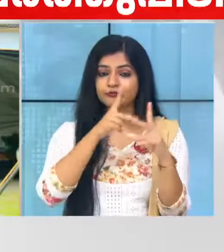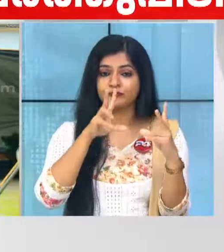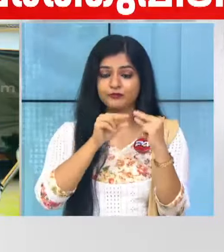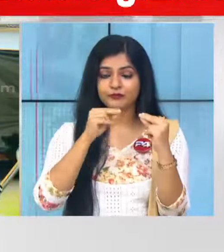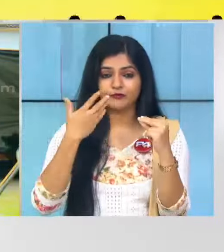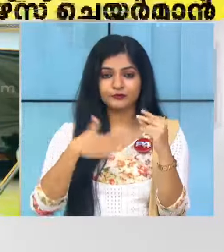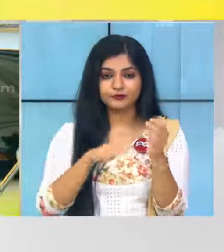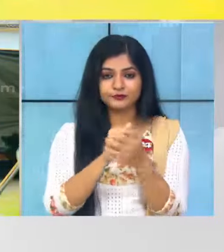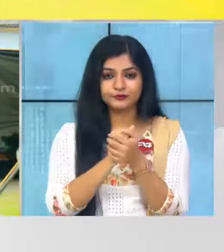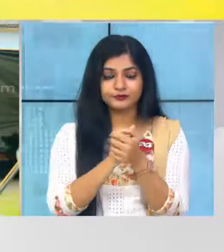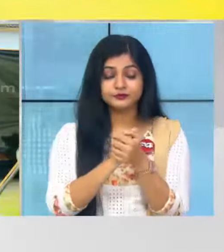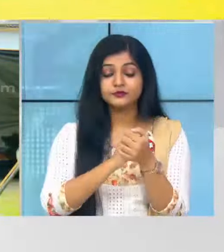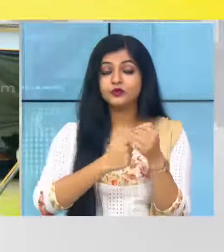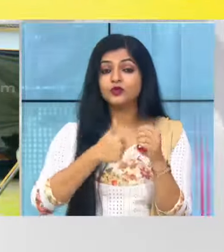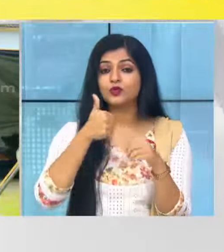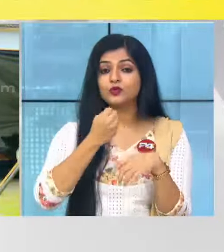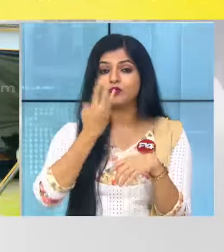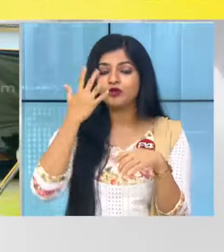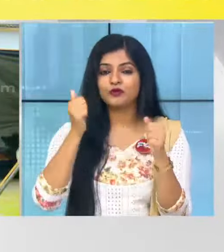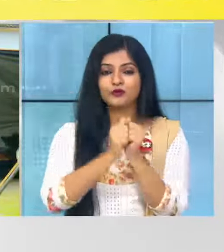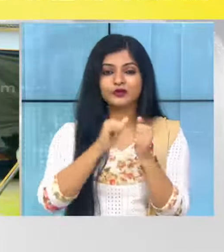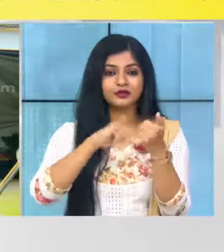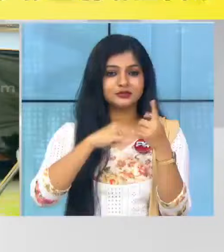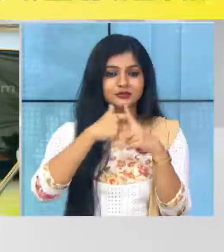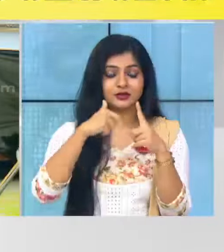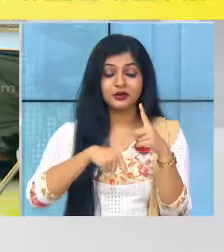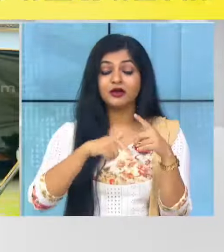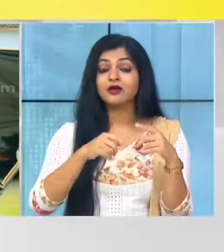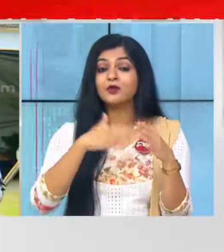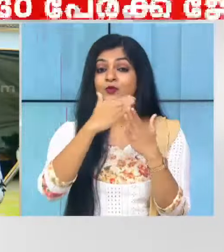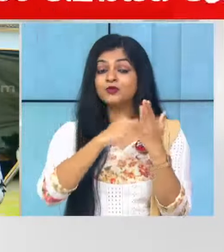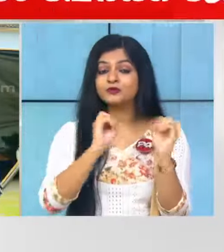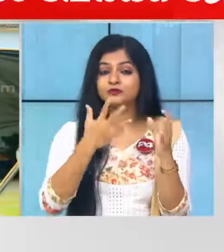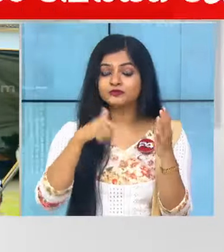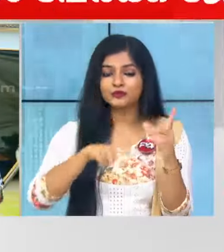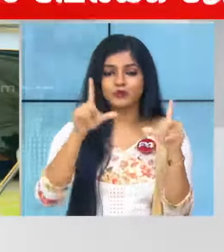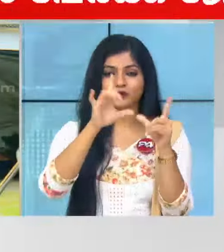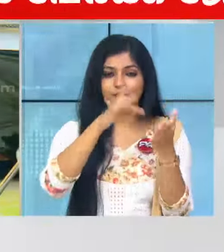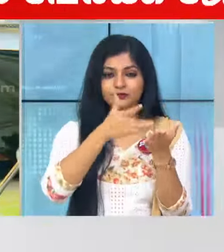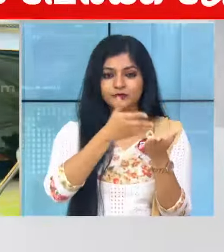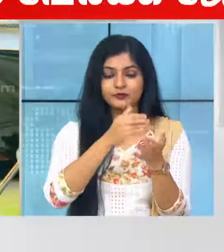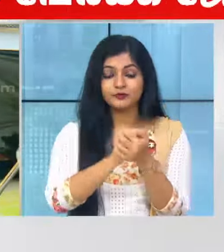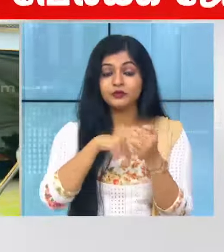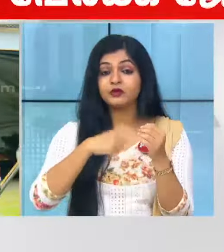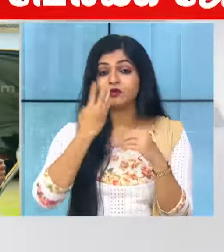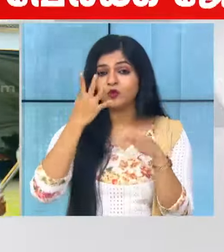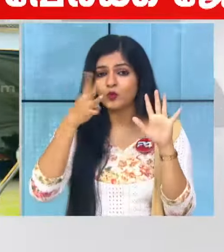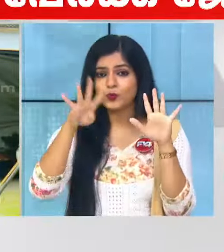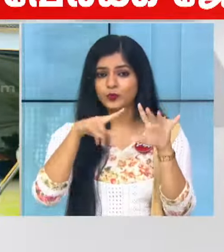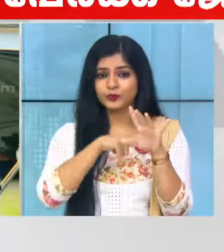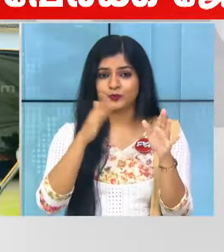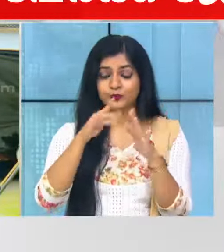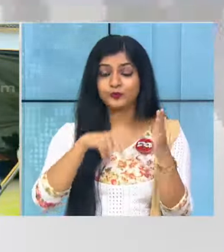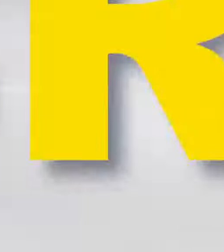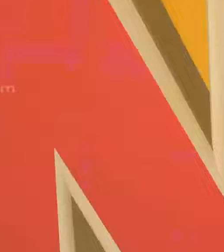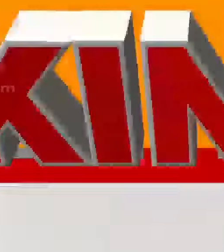സംസാരിക്കുകയും ചെയ്തു ഗുഡ് മോർണിംഗ് വിത്ത് ആർ ശ്രീകണ്ഠൻ നായർ സ്പെഷ്യൽ ഷോ ഇന്ന് അവിടെ നിന്നുമാണ് ആരംഭിച്ചിട്ടുണ്ടായിരുന്നത് അതിനുശേഷം 9 മണിയോട് കൂടിയിട്ടാണ് ഈ പരിപാടി നമ്മൾ